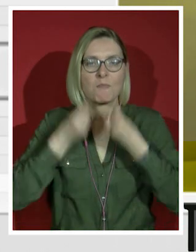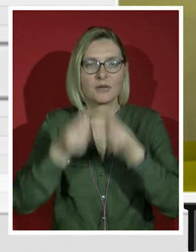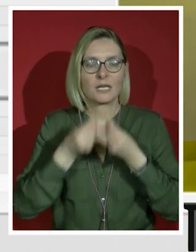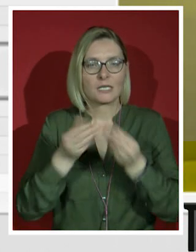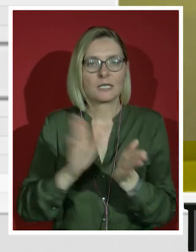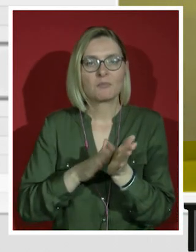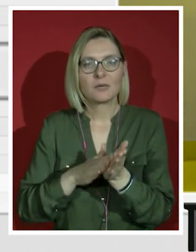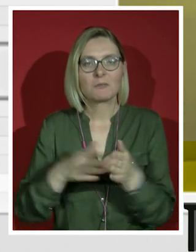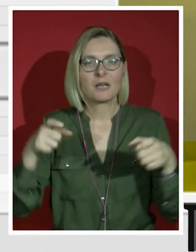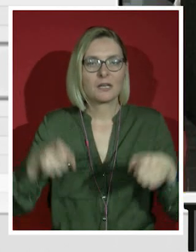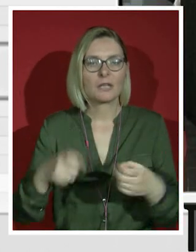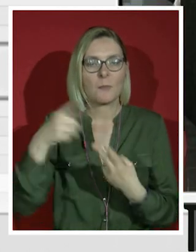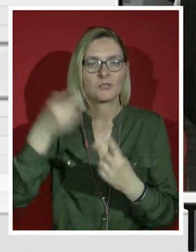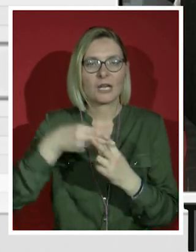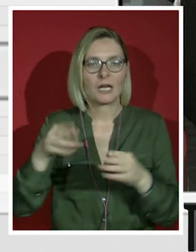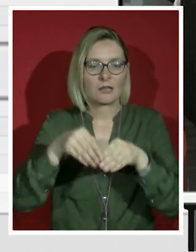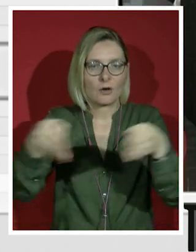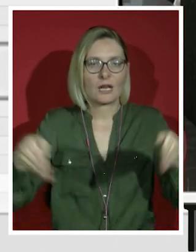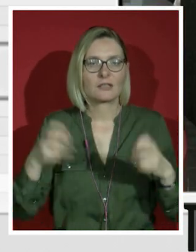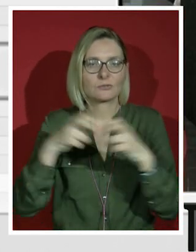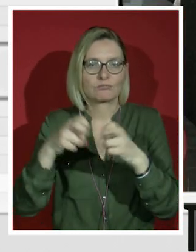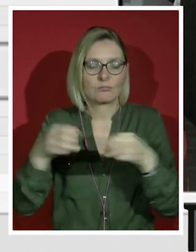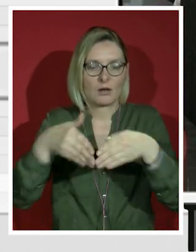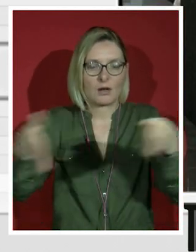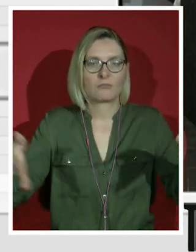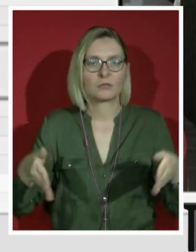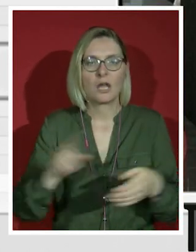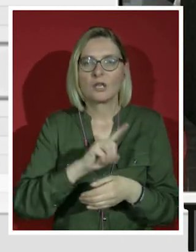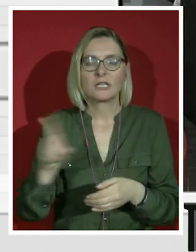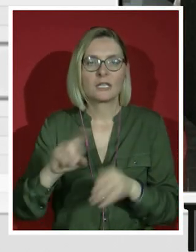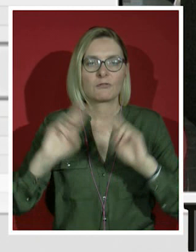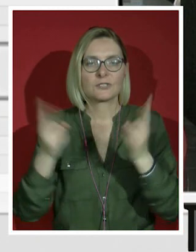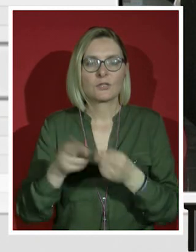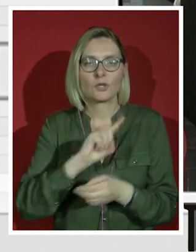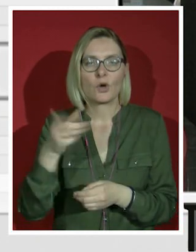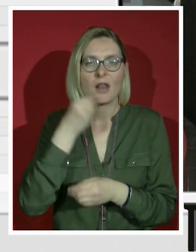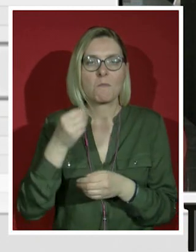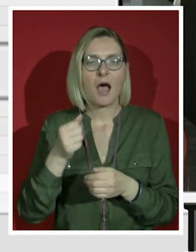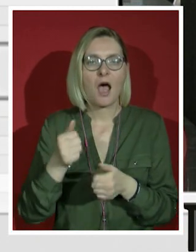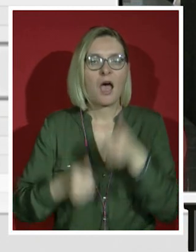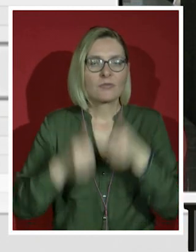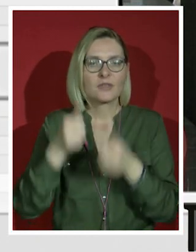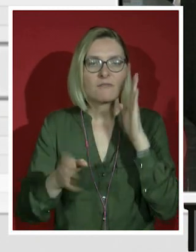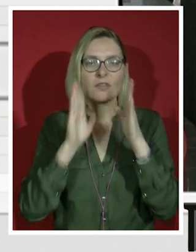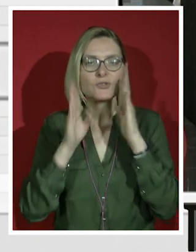пример, нивата со пченка да биде оградена со електрична ограда, тоа никаде во светот го нема. Так. Дивите животни